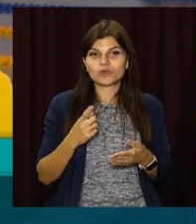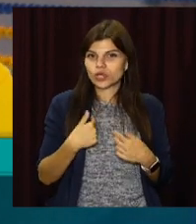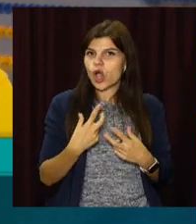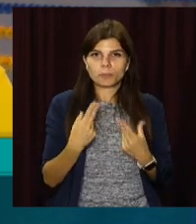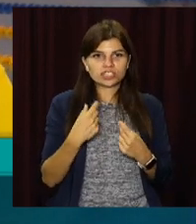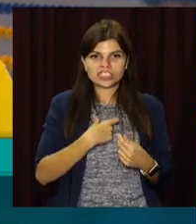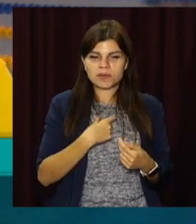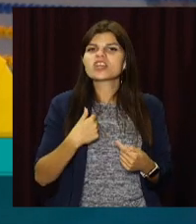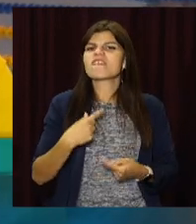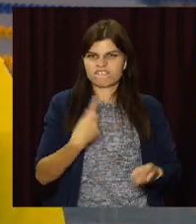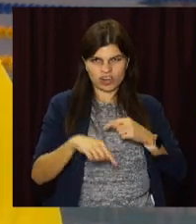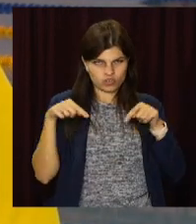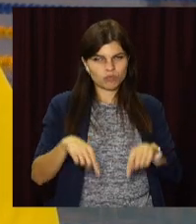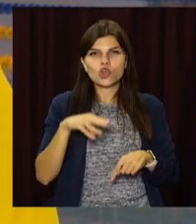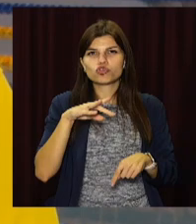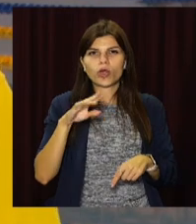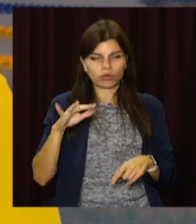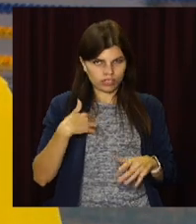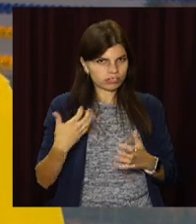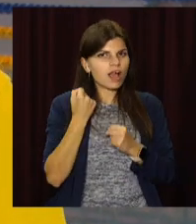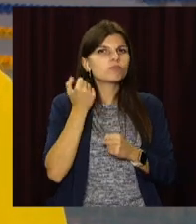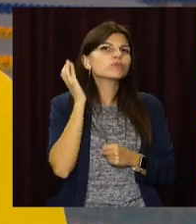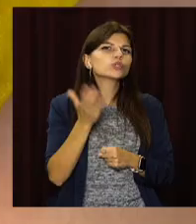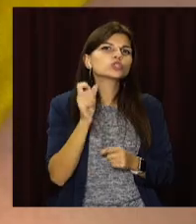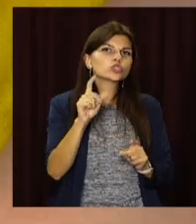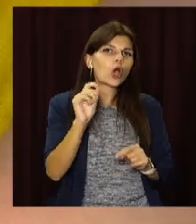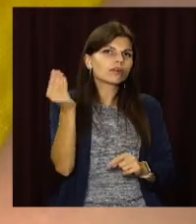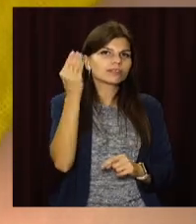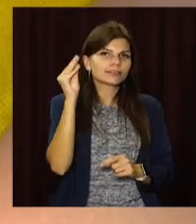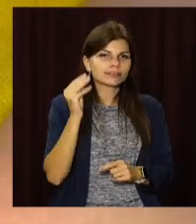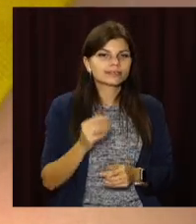пообіцяла собі, що я повернусь в Токіо і завоюю золото на цій дистанції.